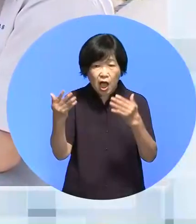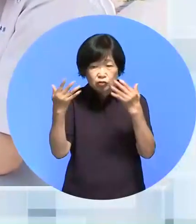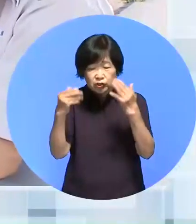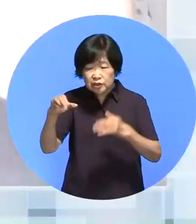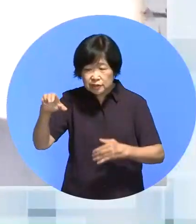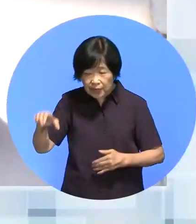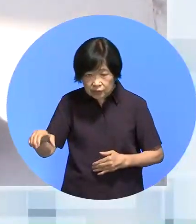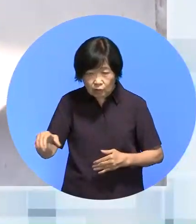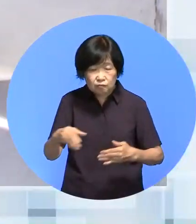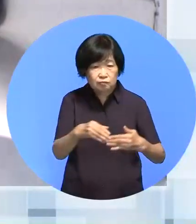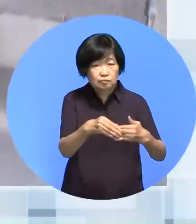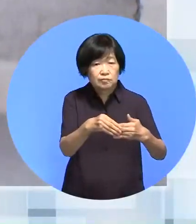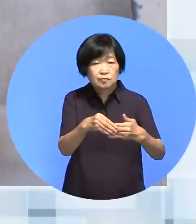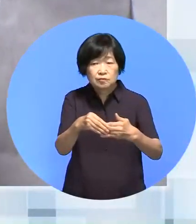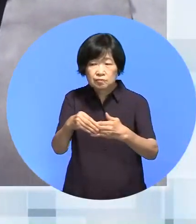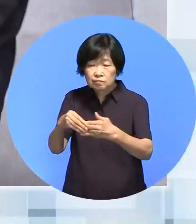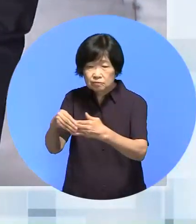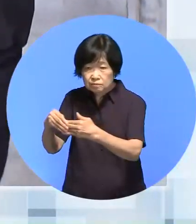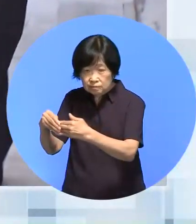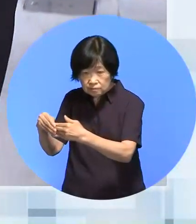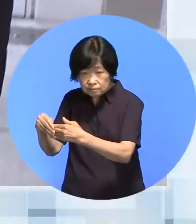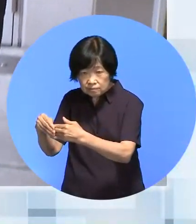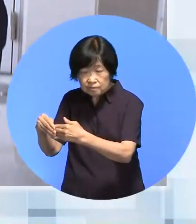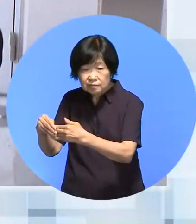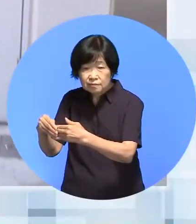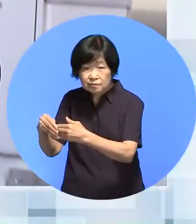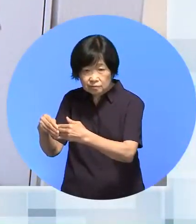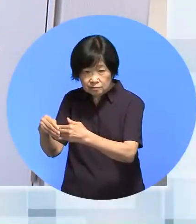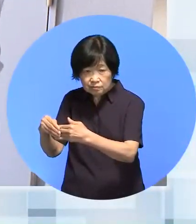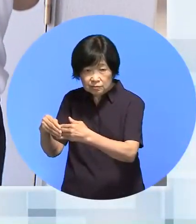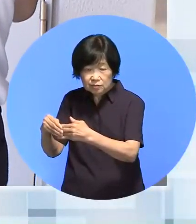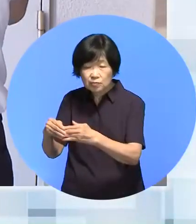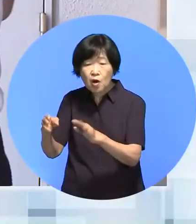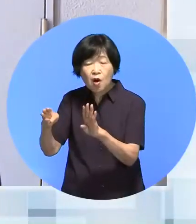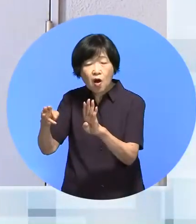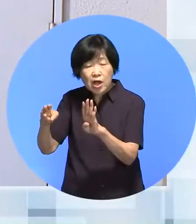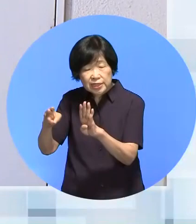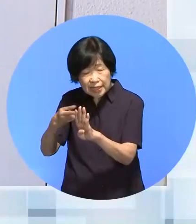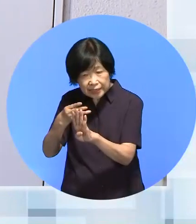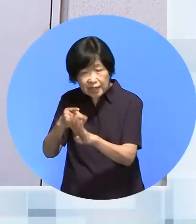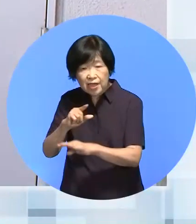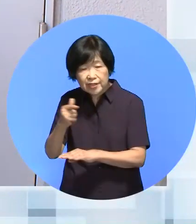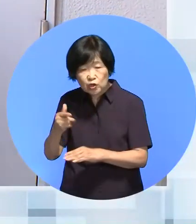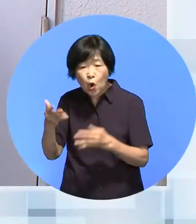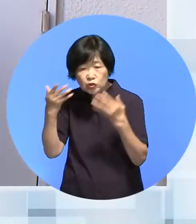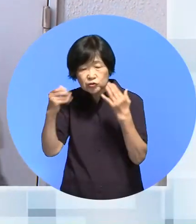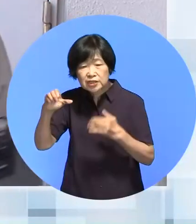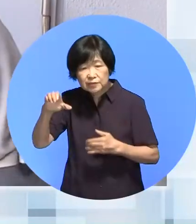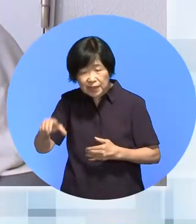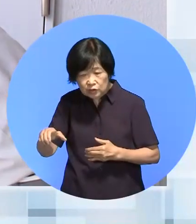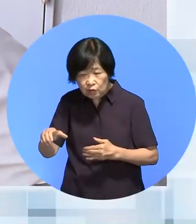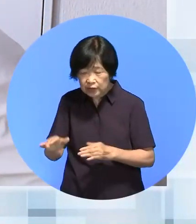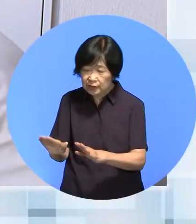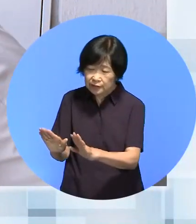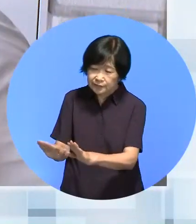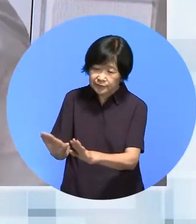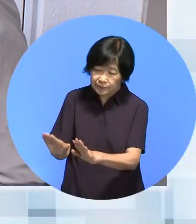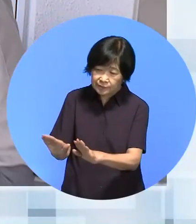。 この時、室内に行くことができなければ日陰などの涼しい場所で休ませてあげましょう。